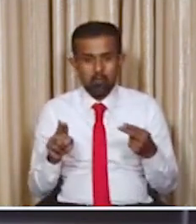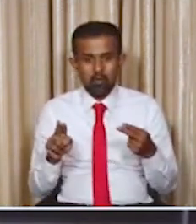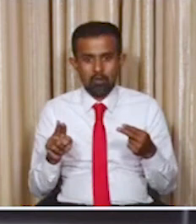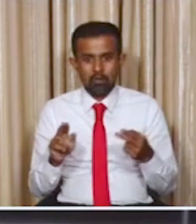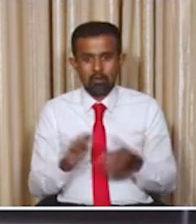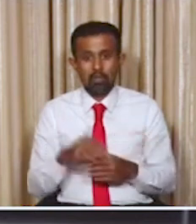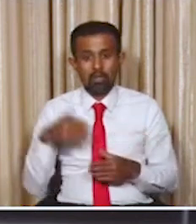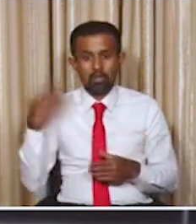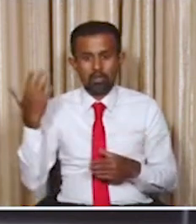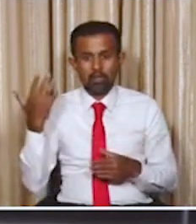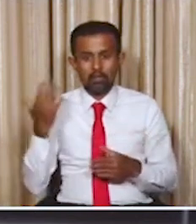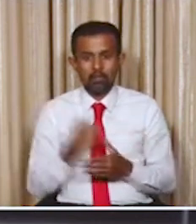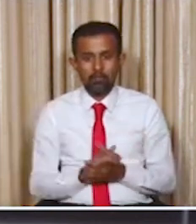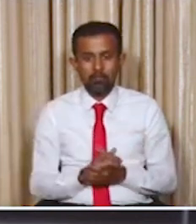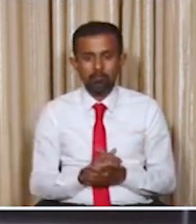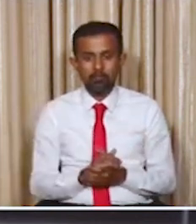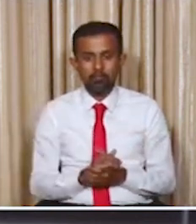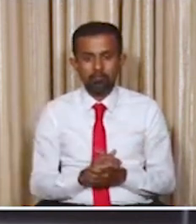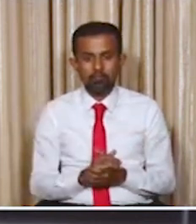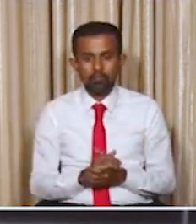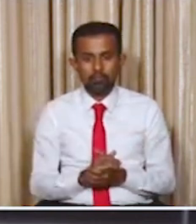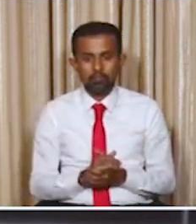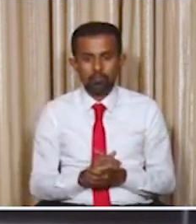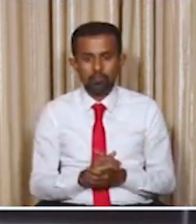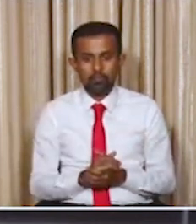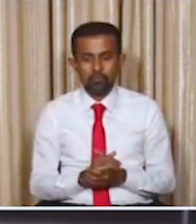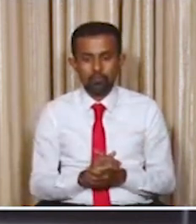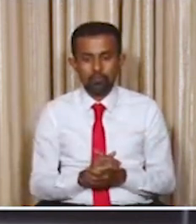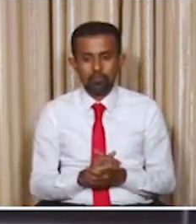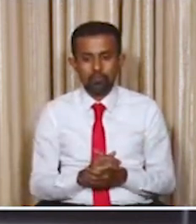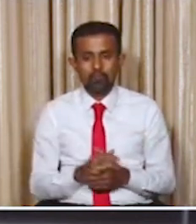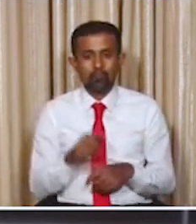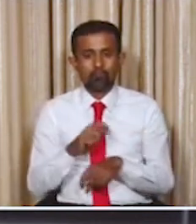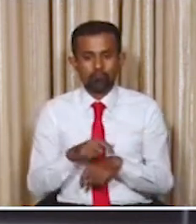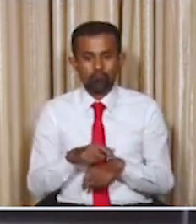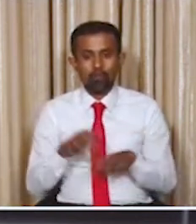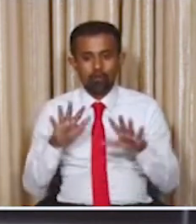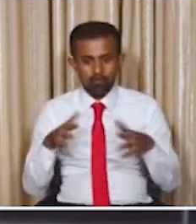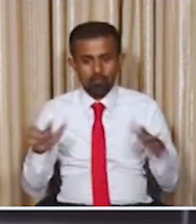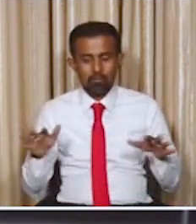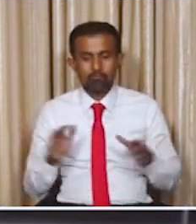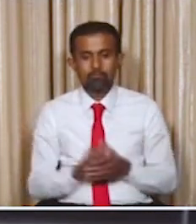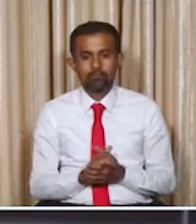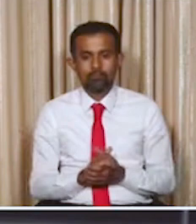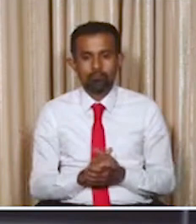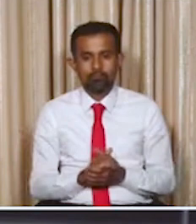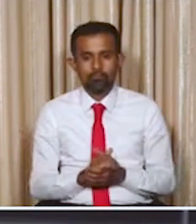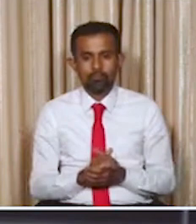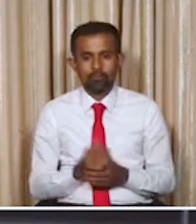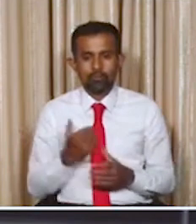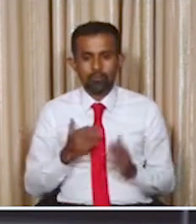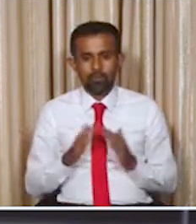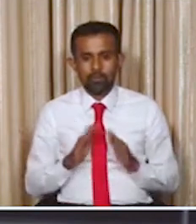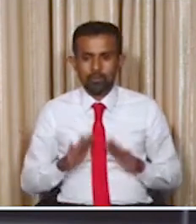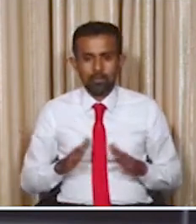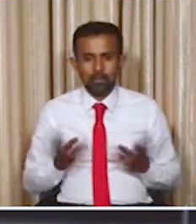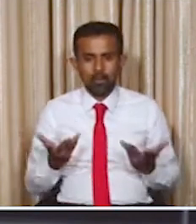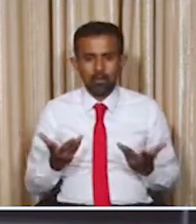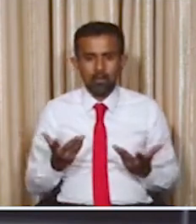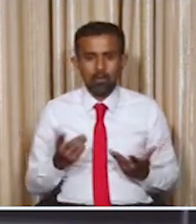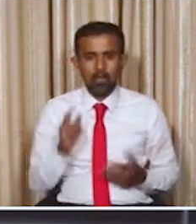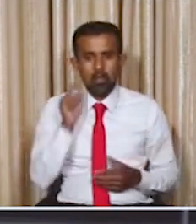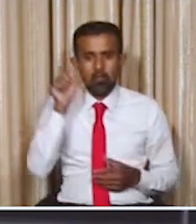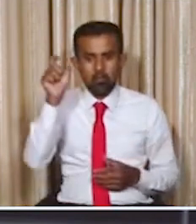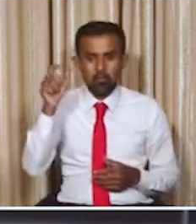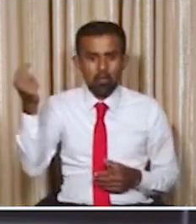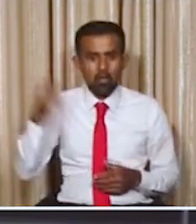gihilla eliye mokada me mama vinay karanne mama mama nan mama gedara hitiye na etuma enda eti anda eti mama gedara hitiye na etuma